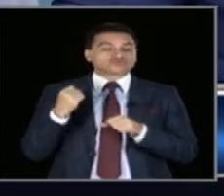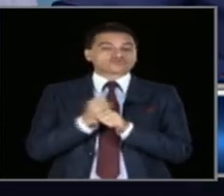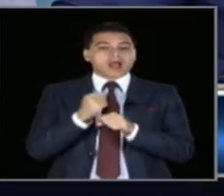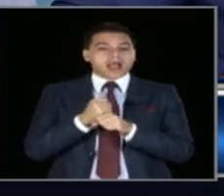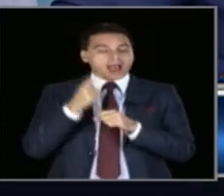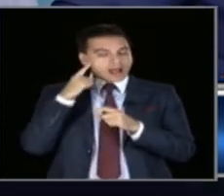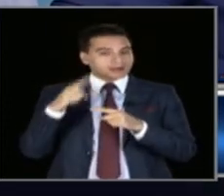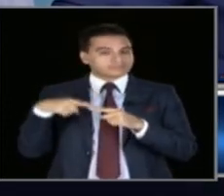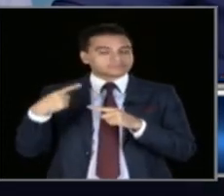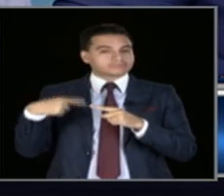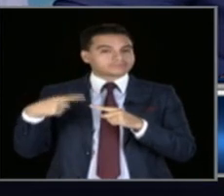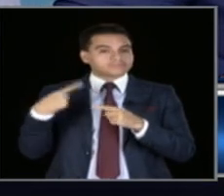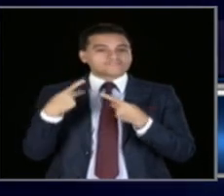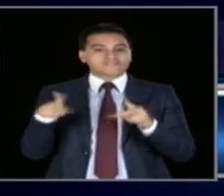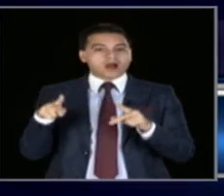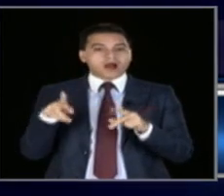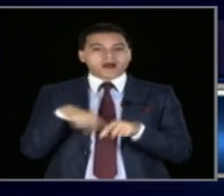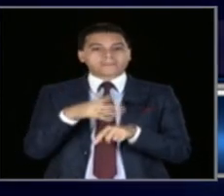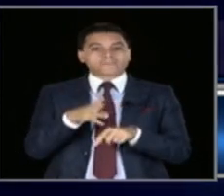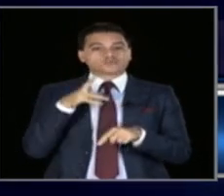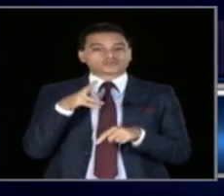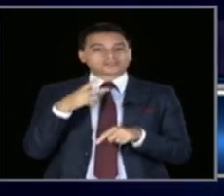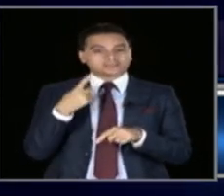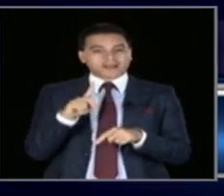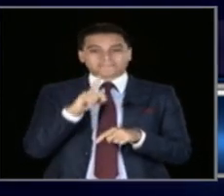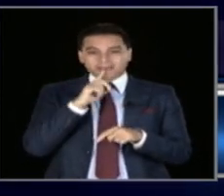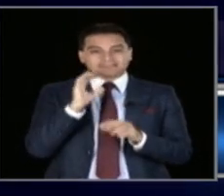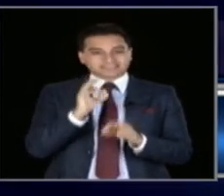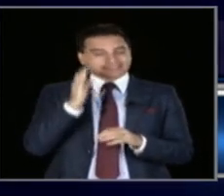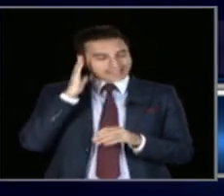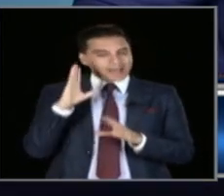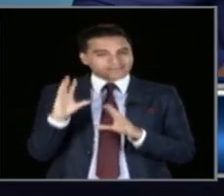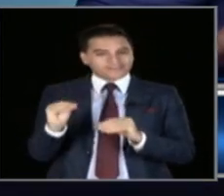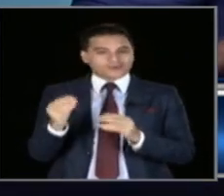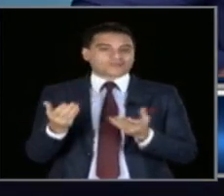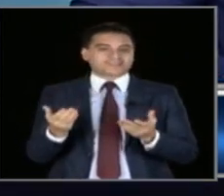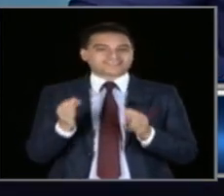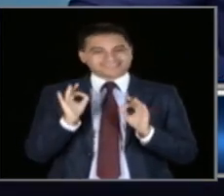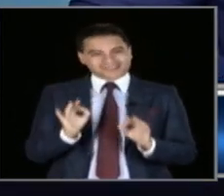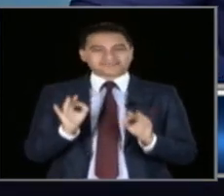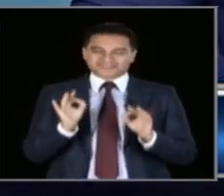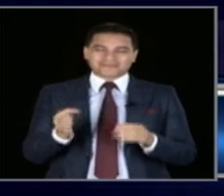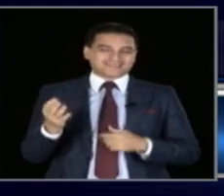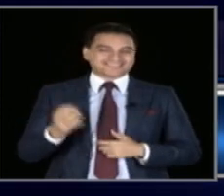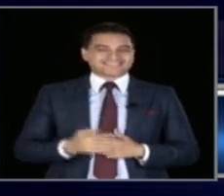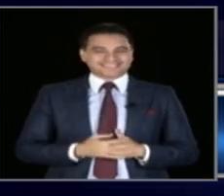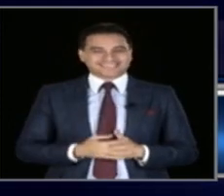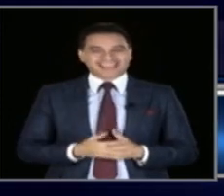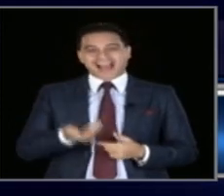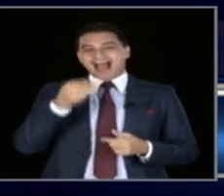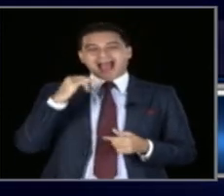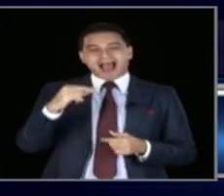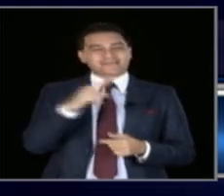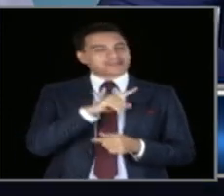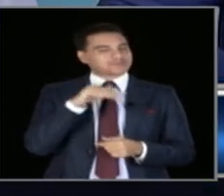طول يعني 24 ساعه. 24 ساعه بس لازم ننام شويه ولا ايه؟ ايوه طبعا. ايوه طبعا. احمد